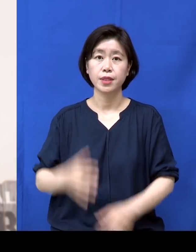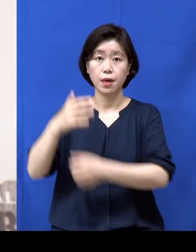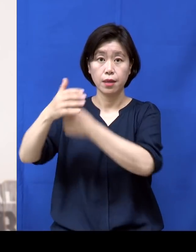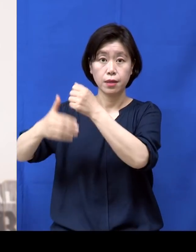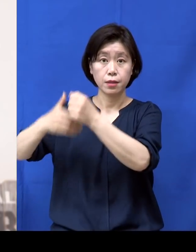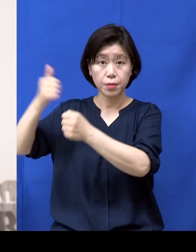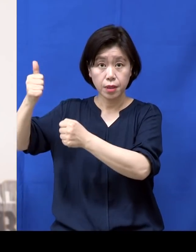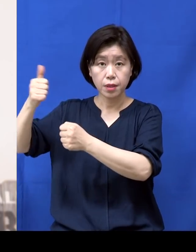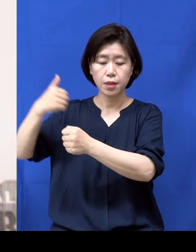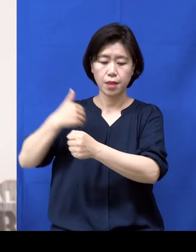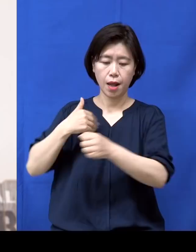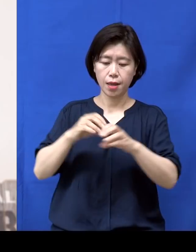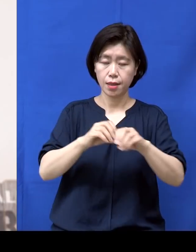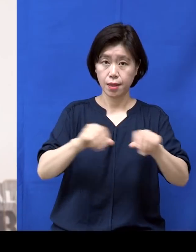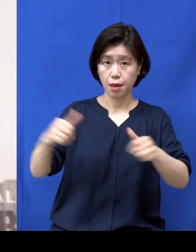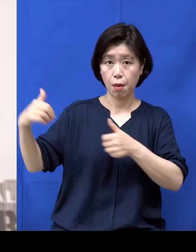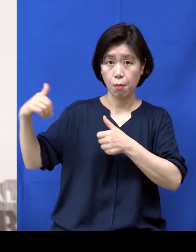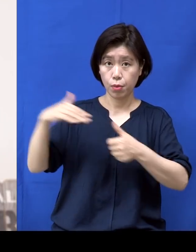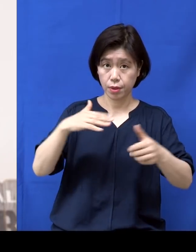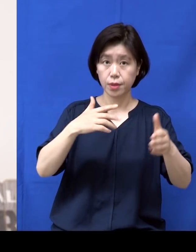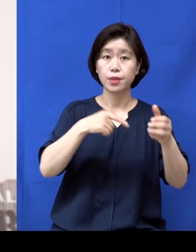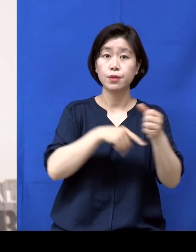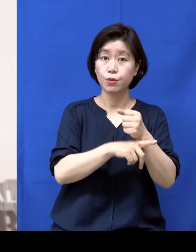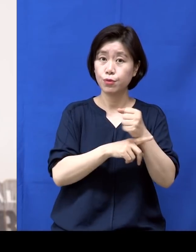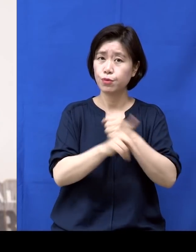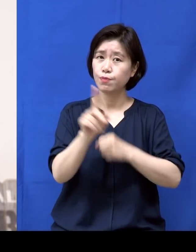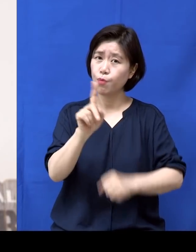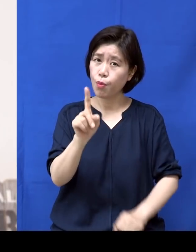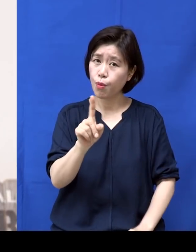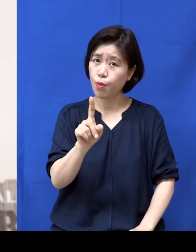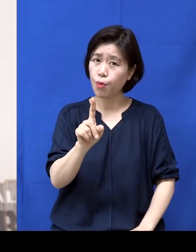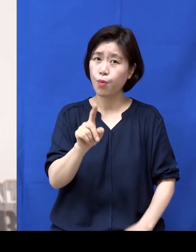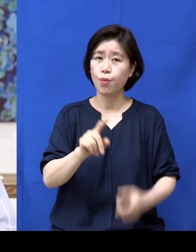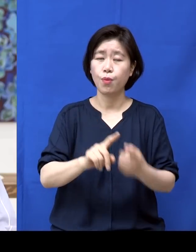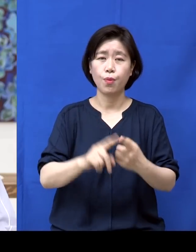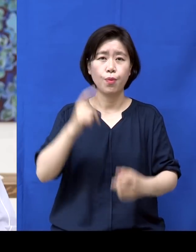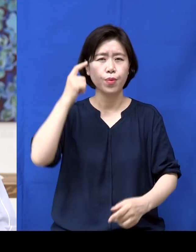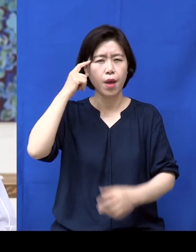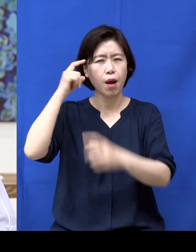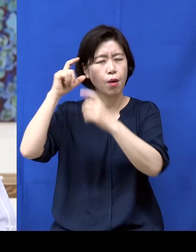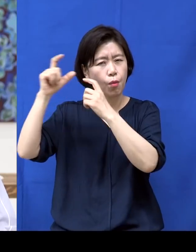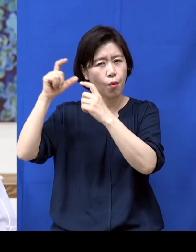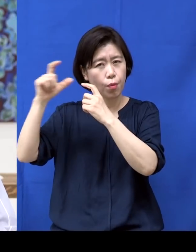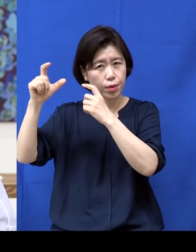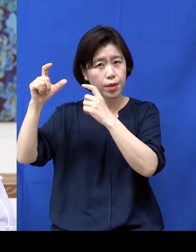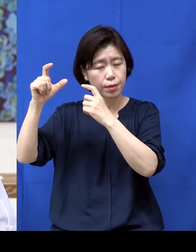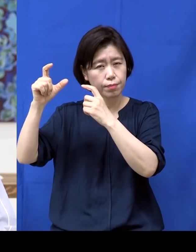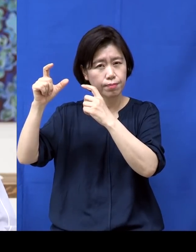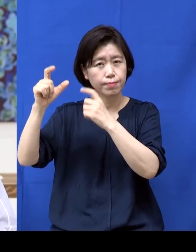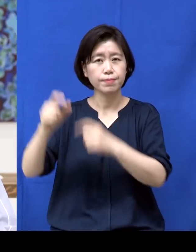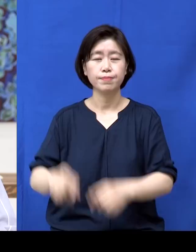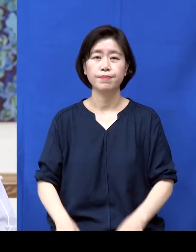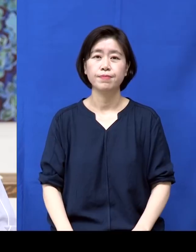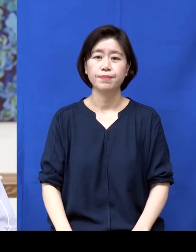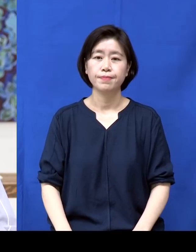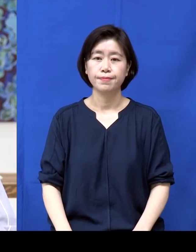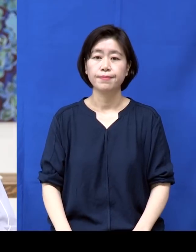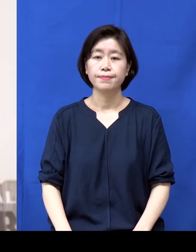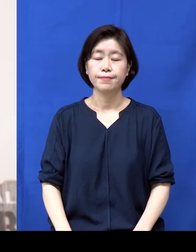이 땅에 보내신 이유를 무엇일까라는 그런 고민까지 이제 확장시켜서 생각하게 된